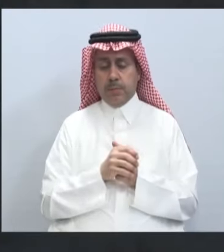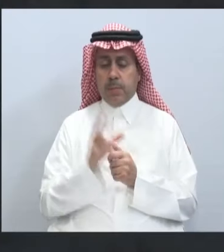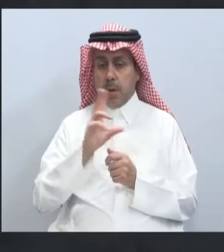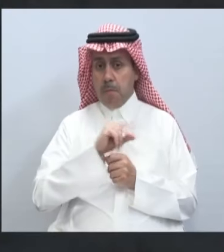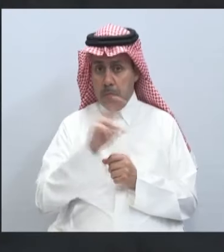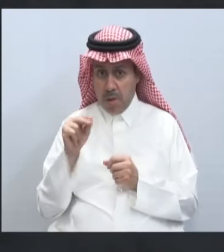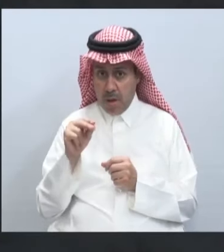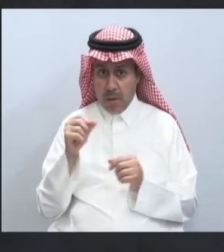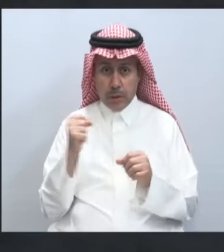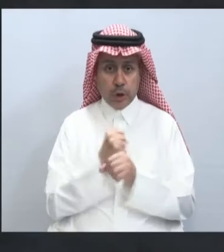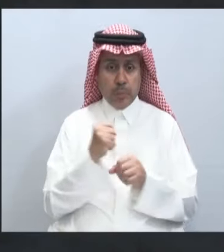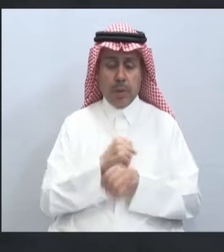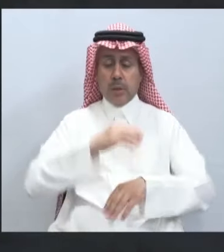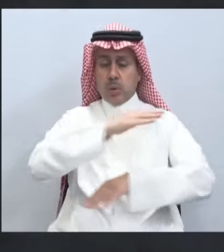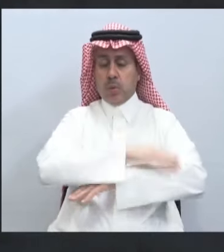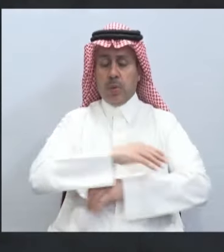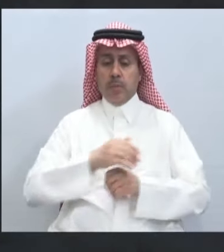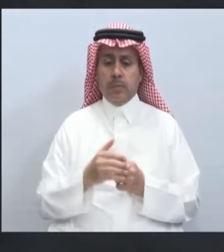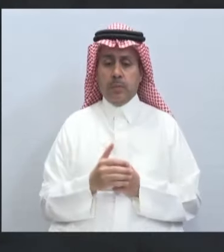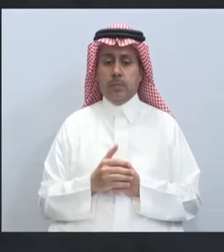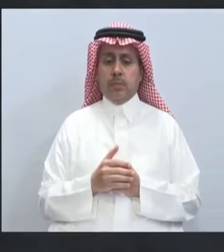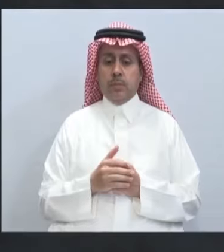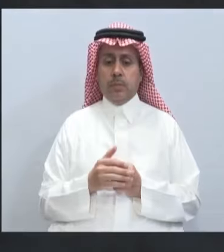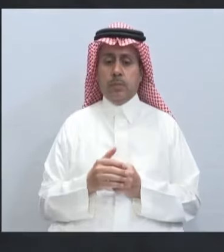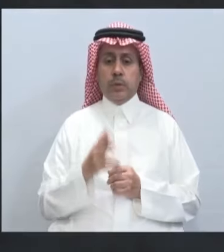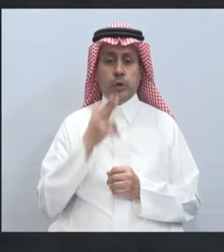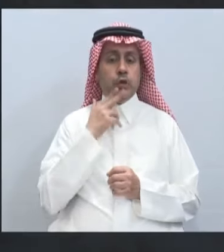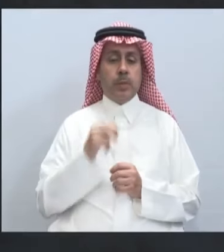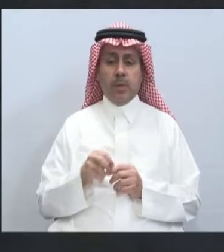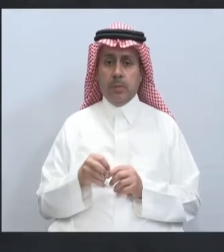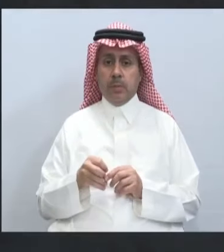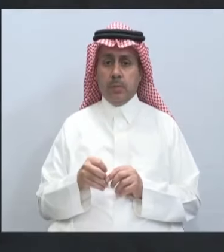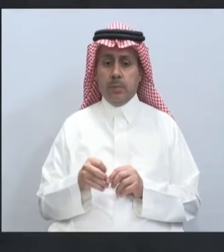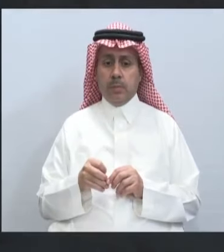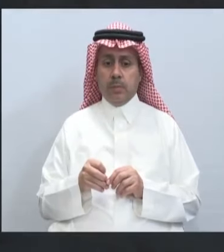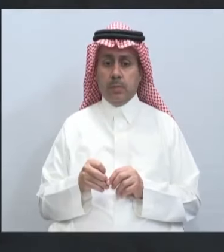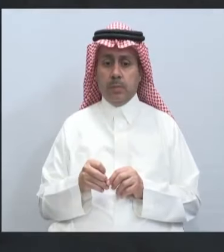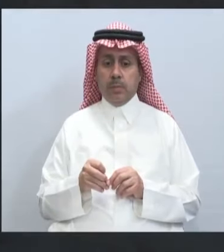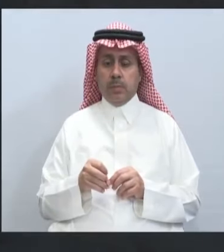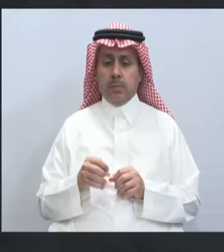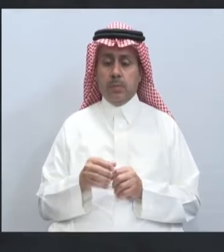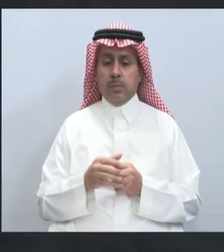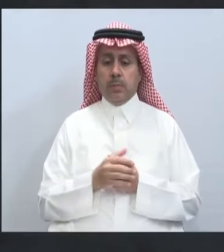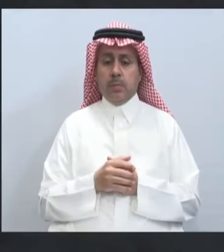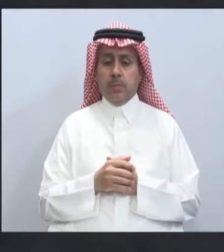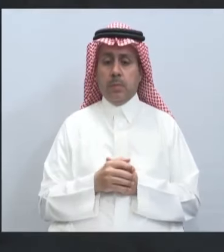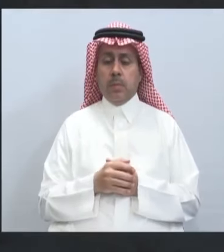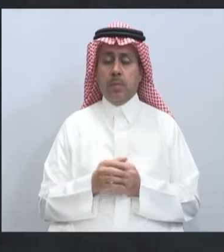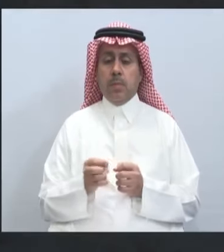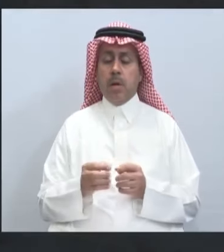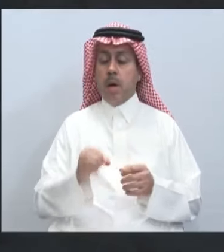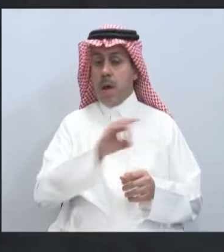التطبيقات السلوكيه جميل البعض يقول يا استاذ انا